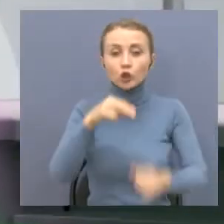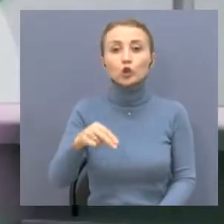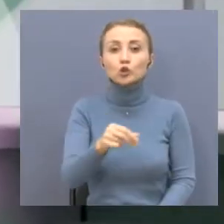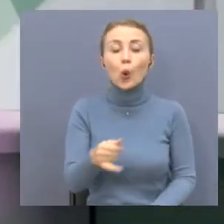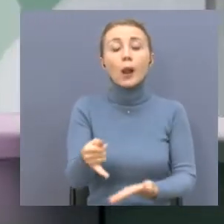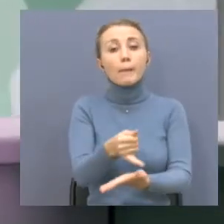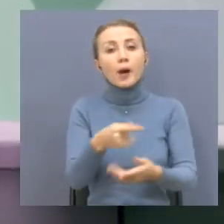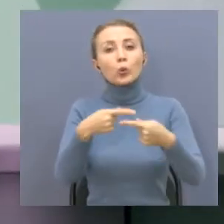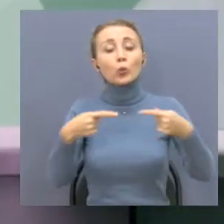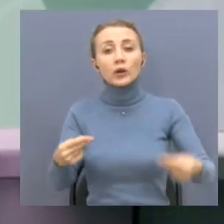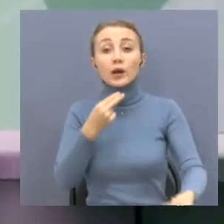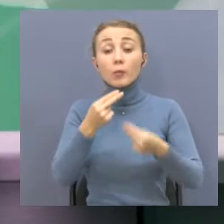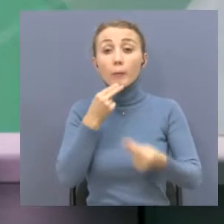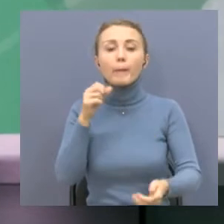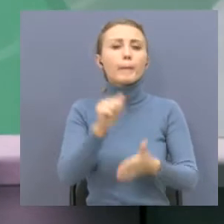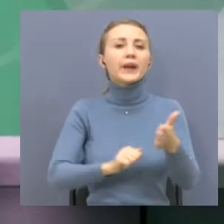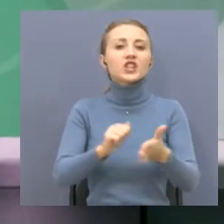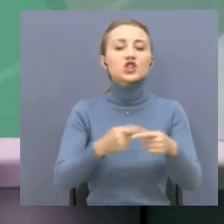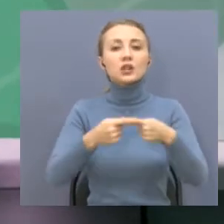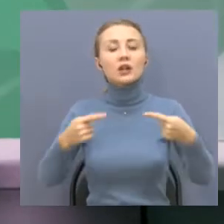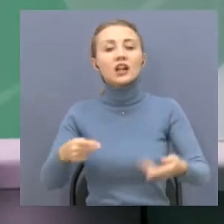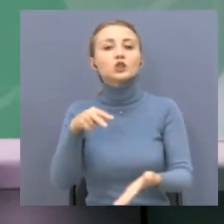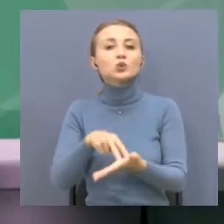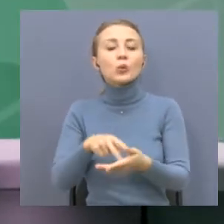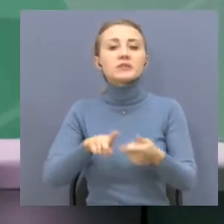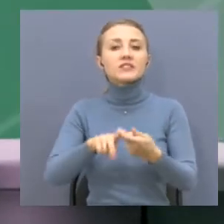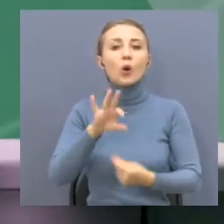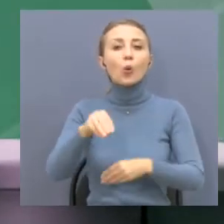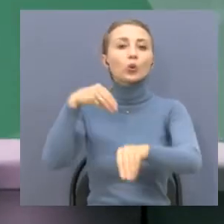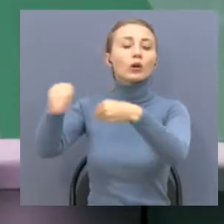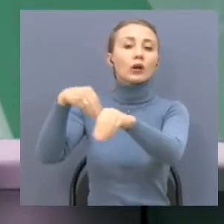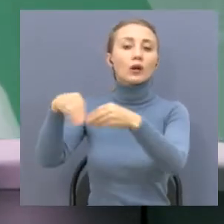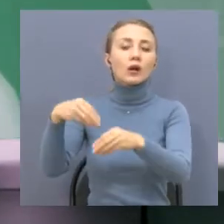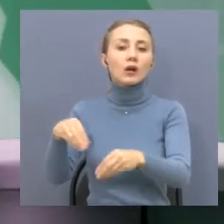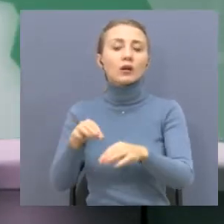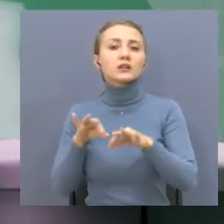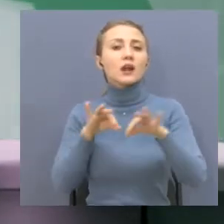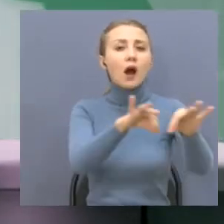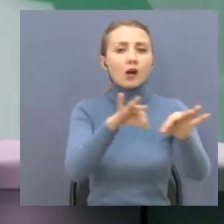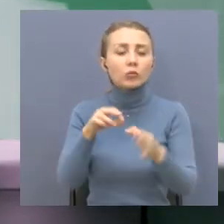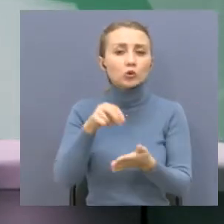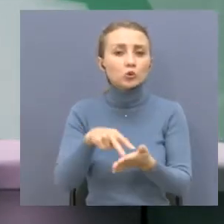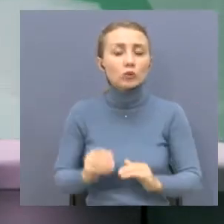бағасы біршама көтерілді. Оның басты себебі кей өнімдердің біздің өңірде өндірілмеуінен.